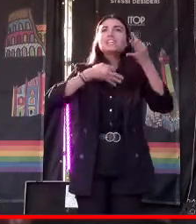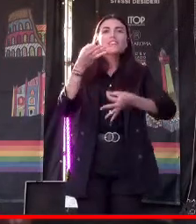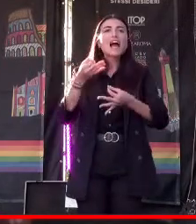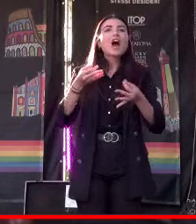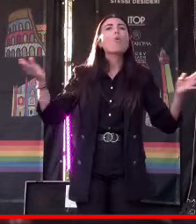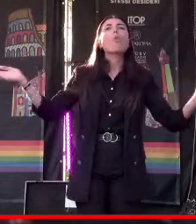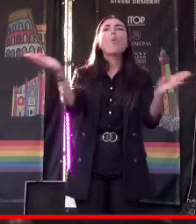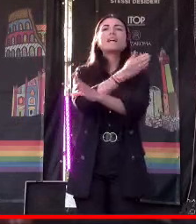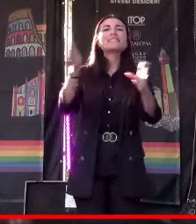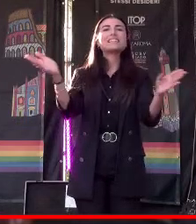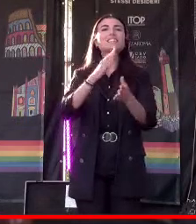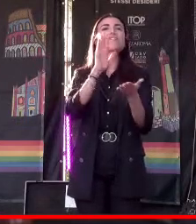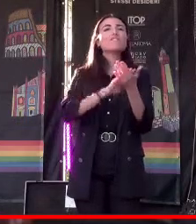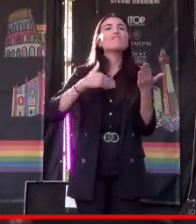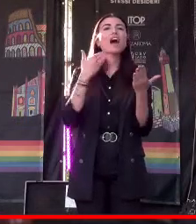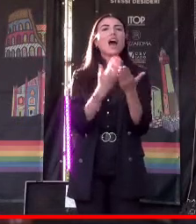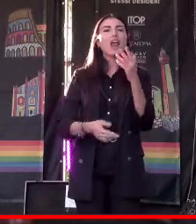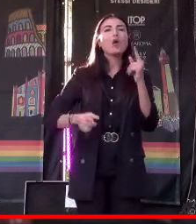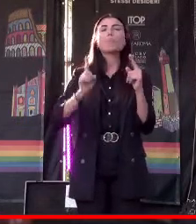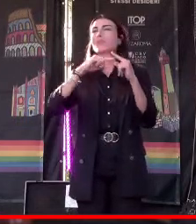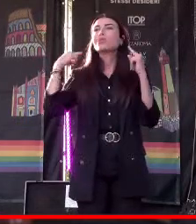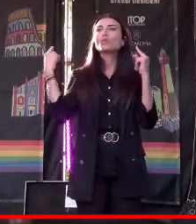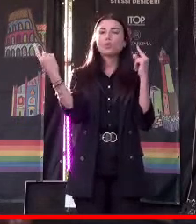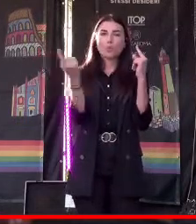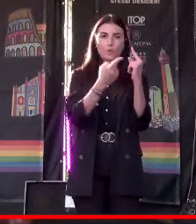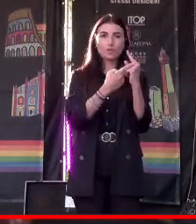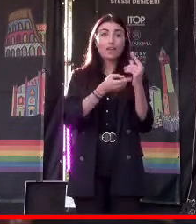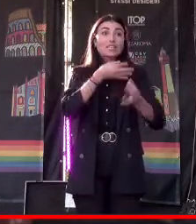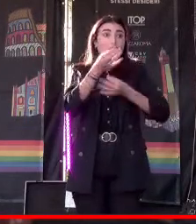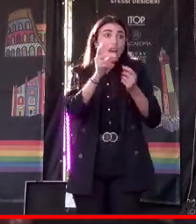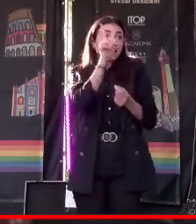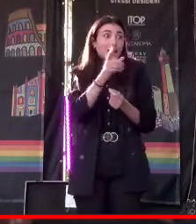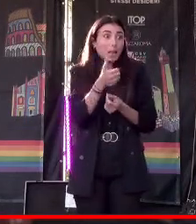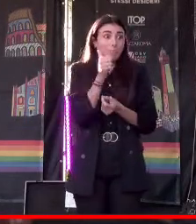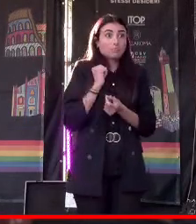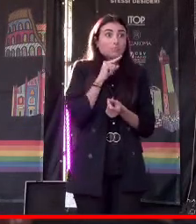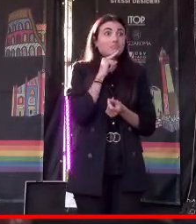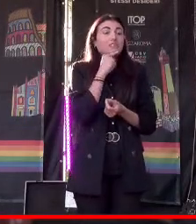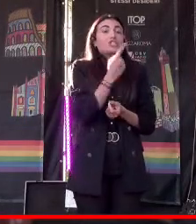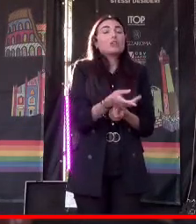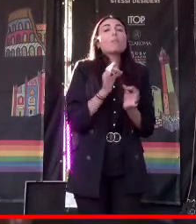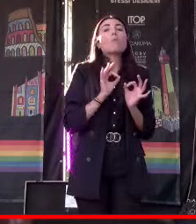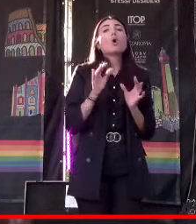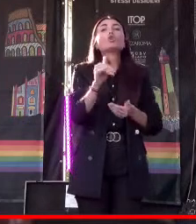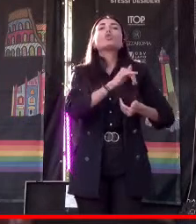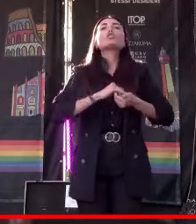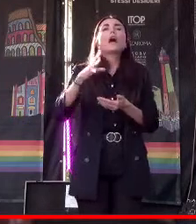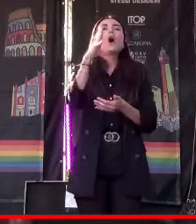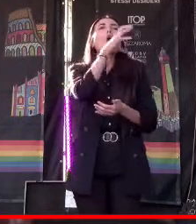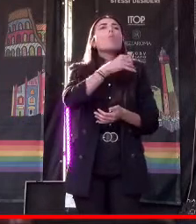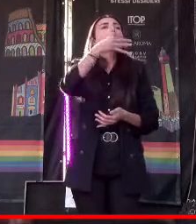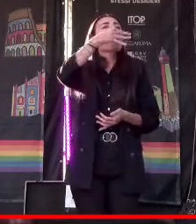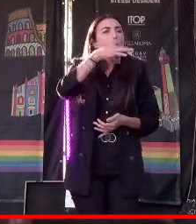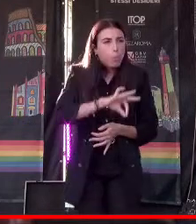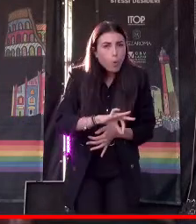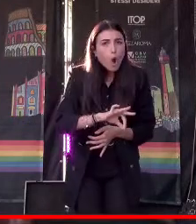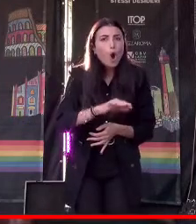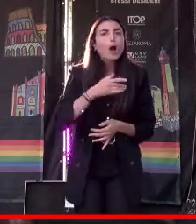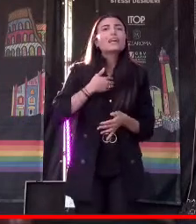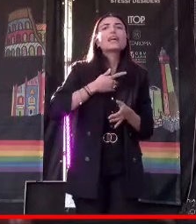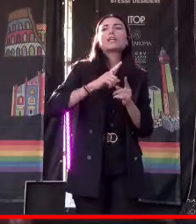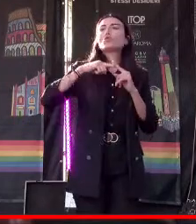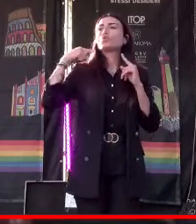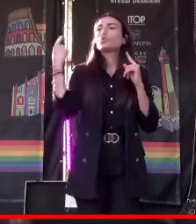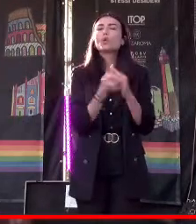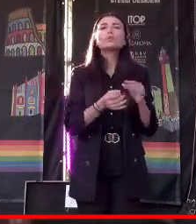qualunque mente, come diceva Daniele prima, ci deve essere una società capace di comprendere appunto che tutti hanno lo stesso diritto